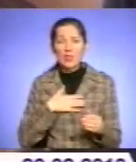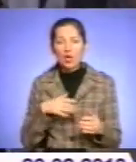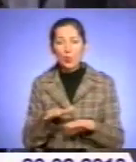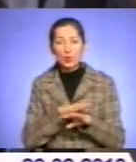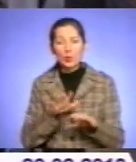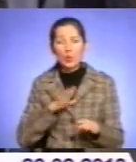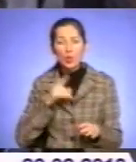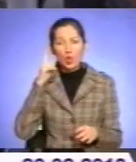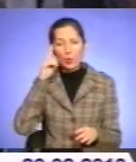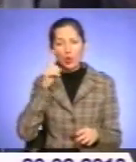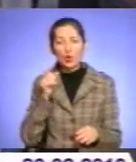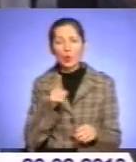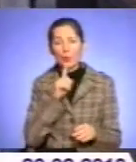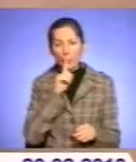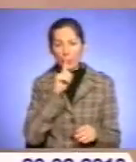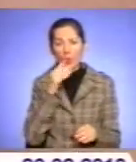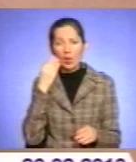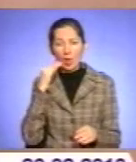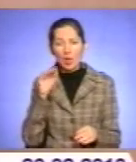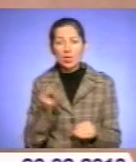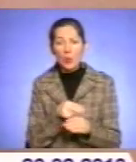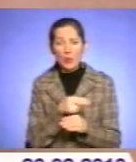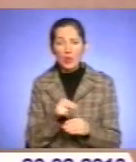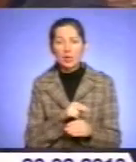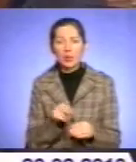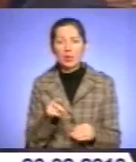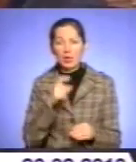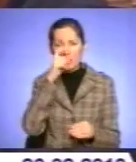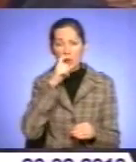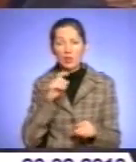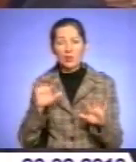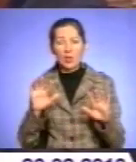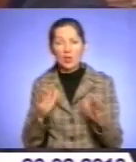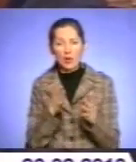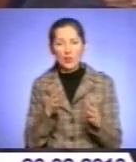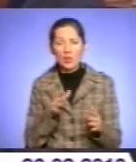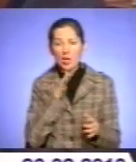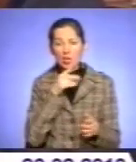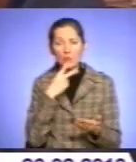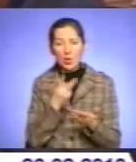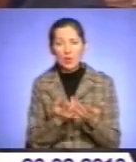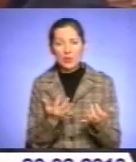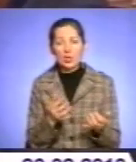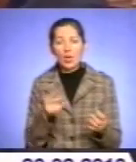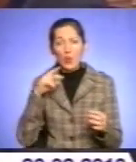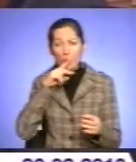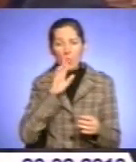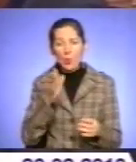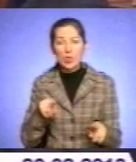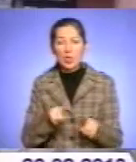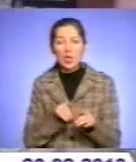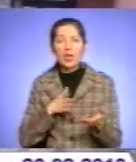думка, що замовчування – найкраща профілактика негативних явищ. Час показав, наскільки помилковою була така